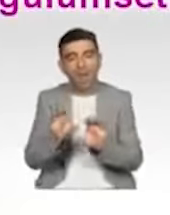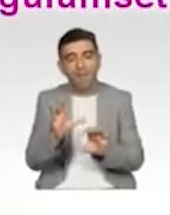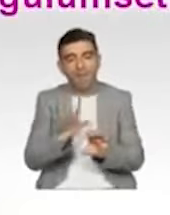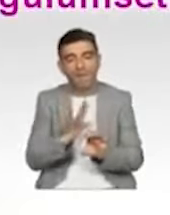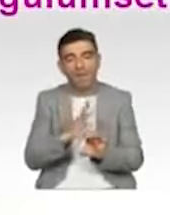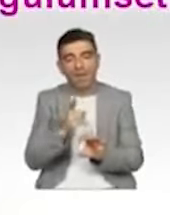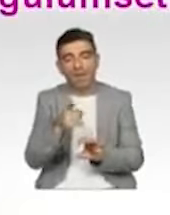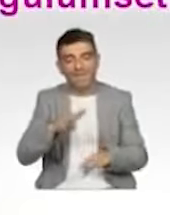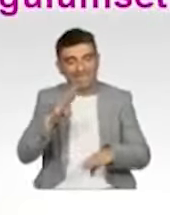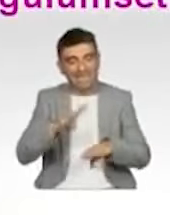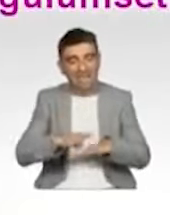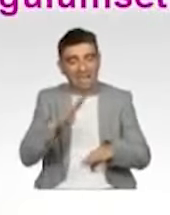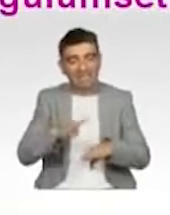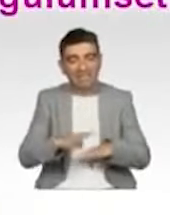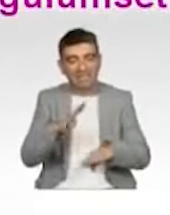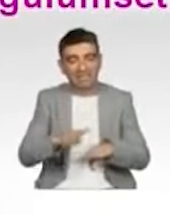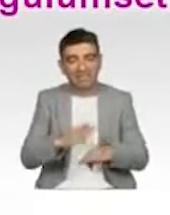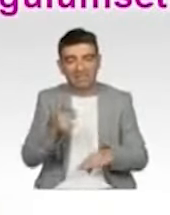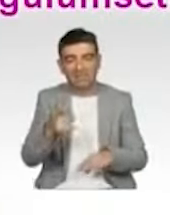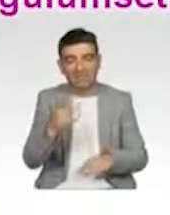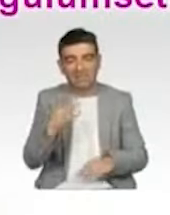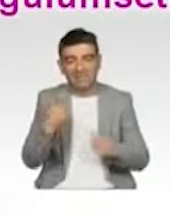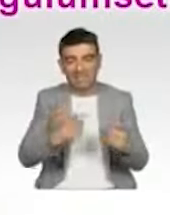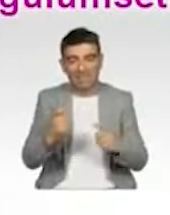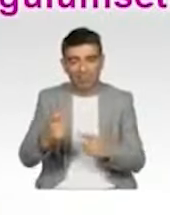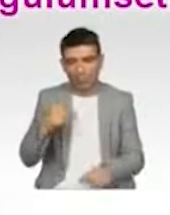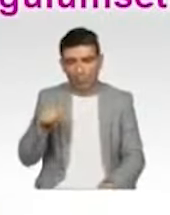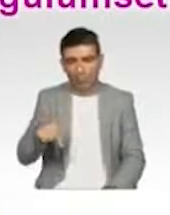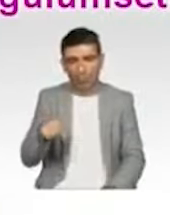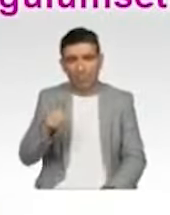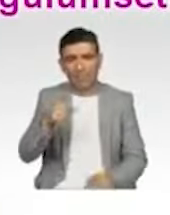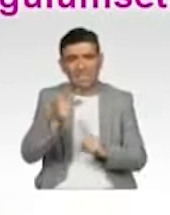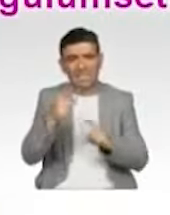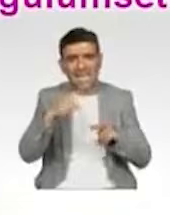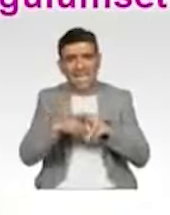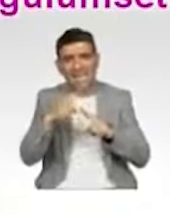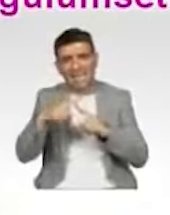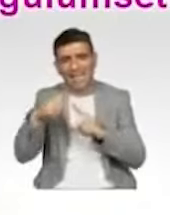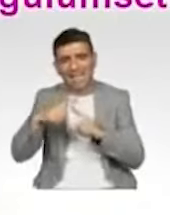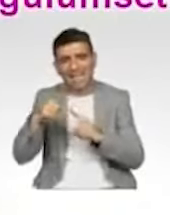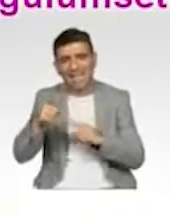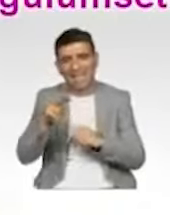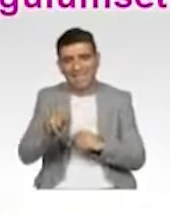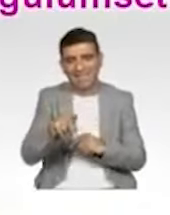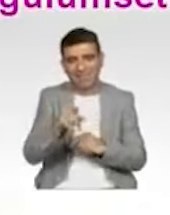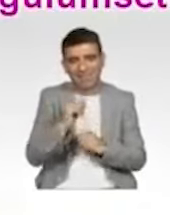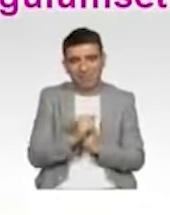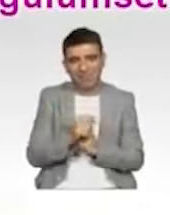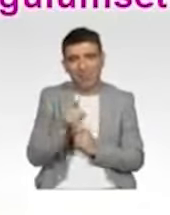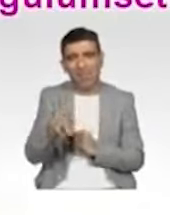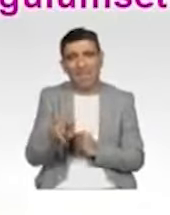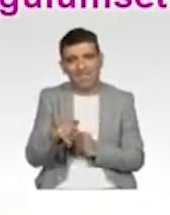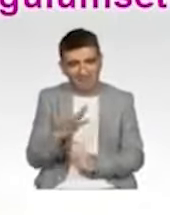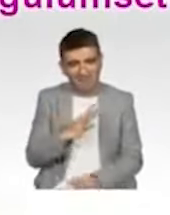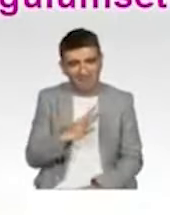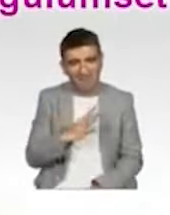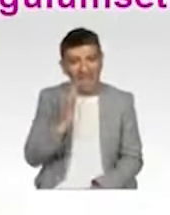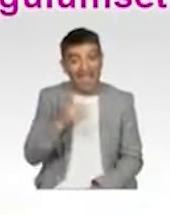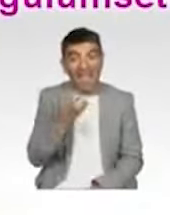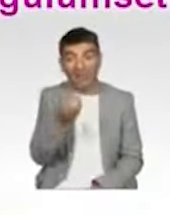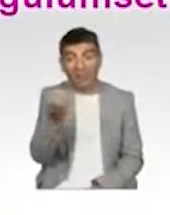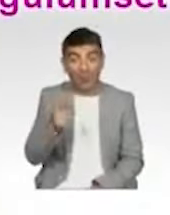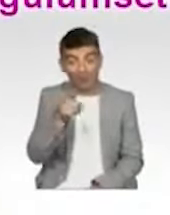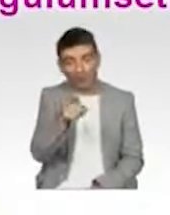kat otobüsleri var. Durakları var buradaki ETF ne deniyor? ETF gibi. Onlar gibi de var ama en çok